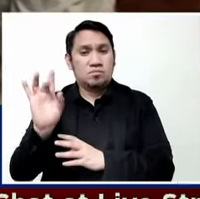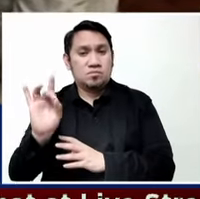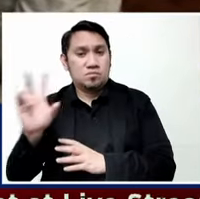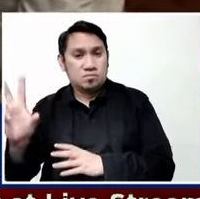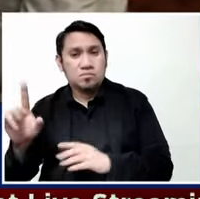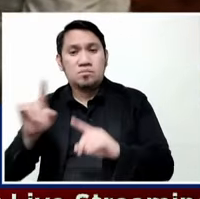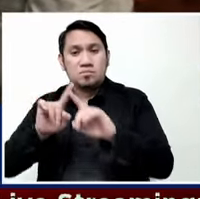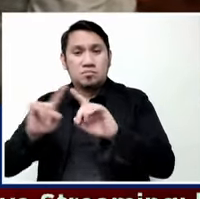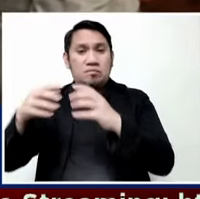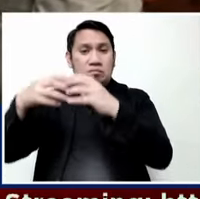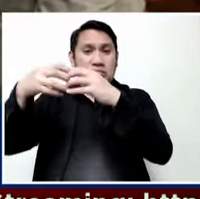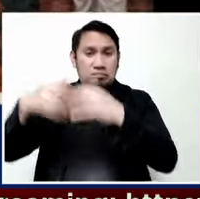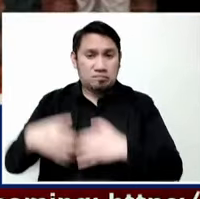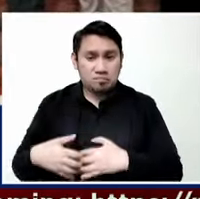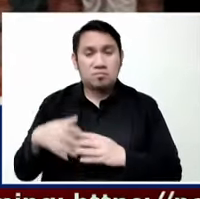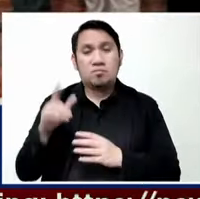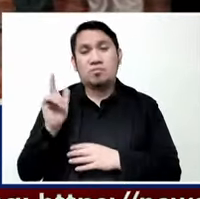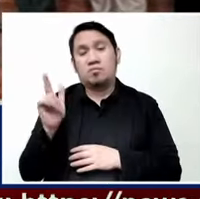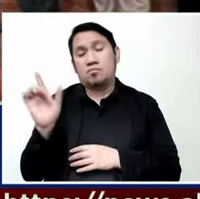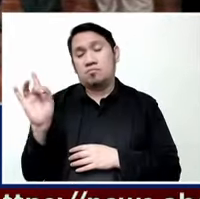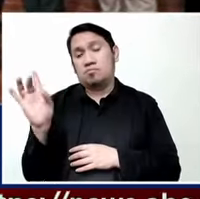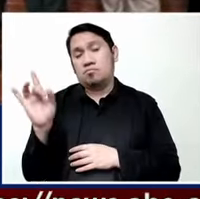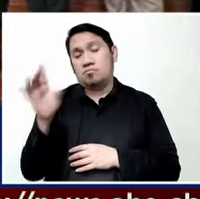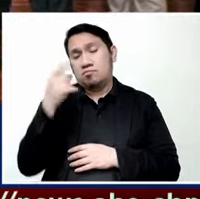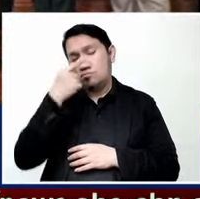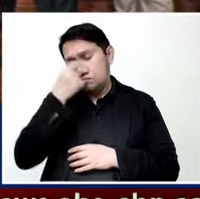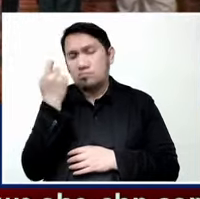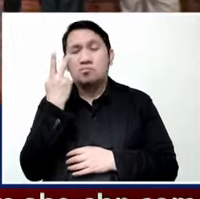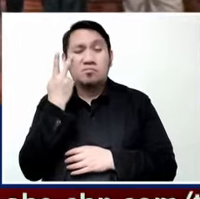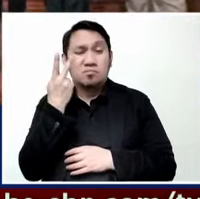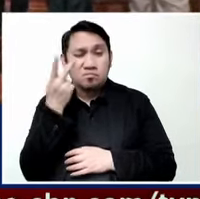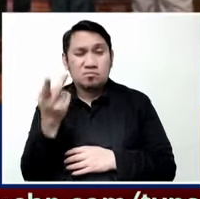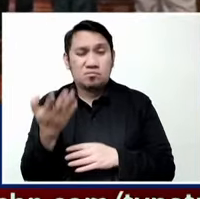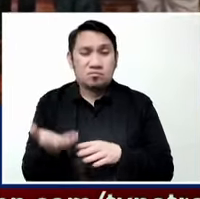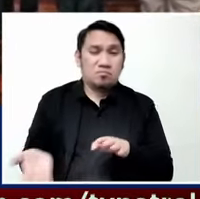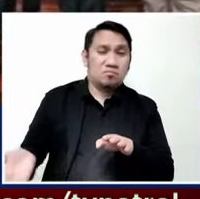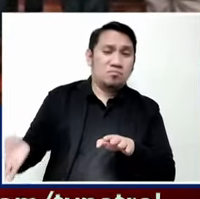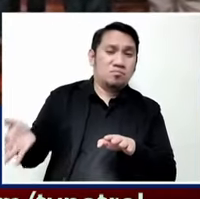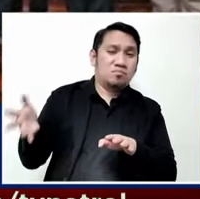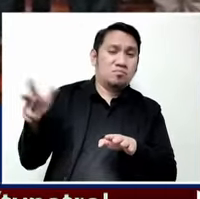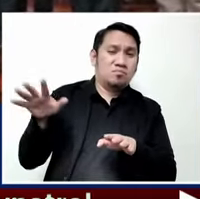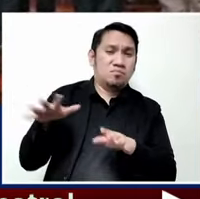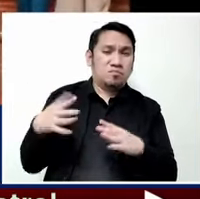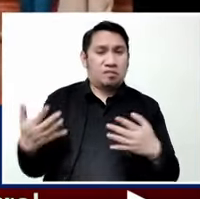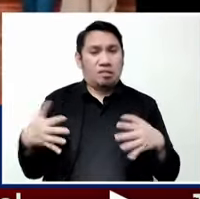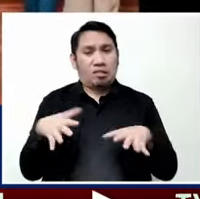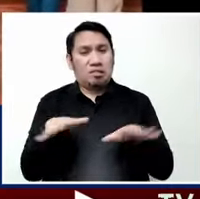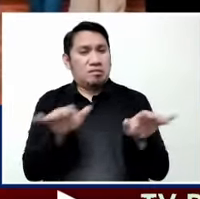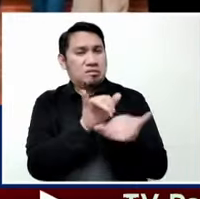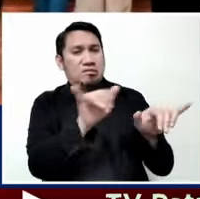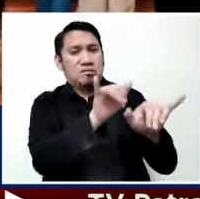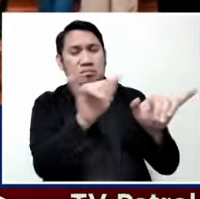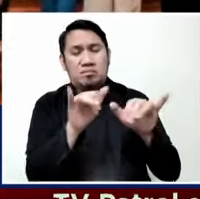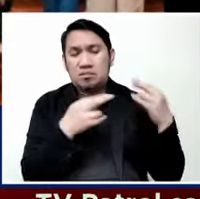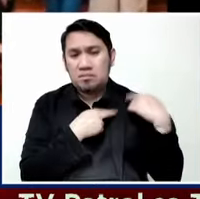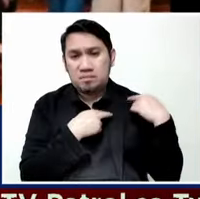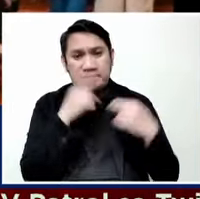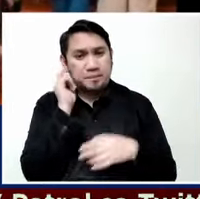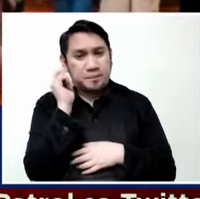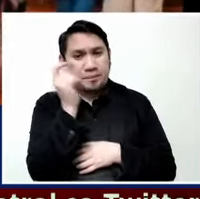ito noong 2018 dahil nakitang sumasapaw lamang ang tungkulin nito sa Sugar Regulatory